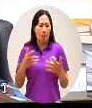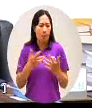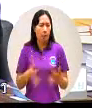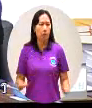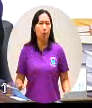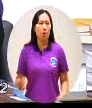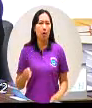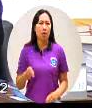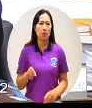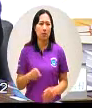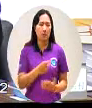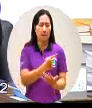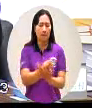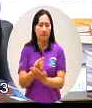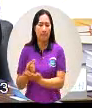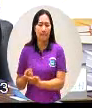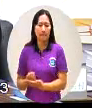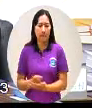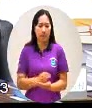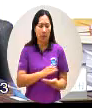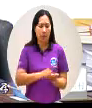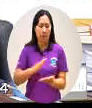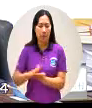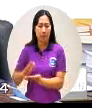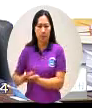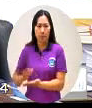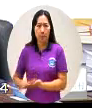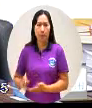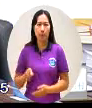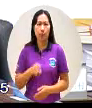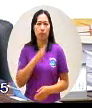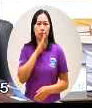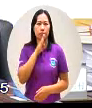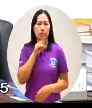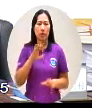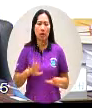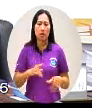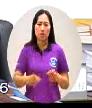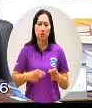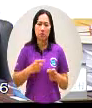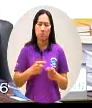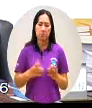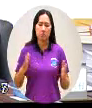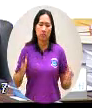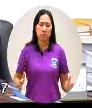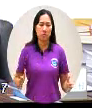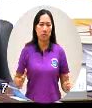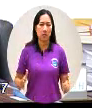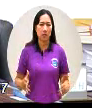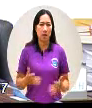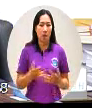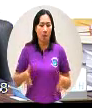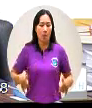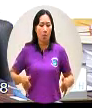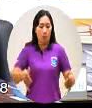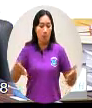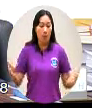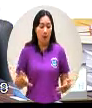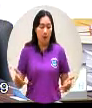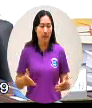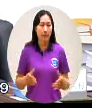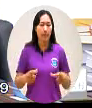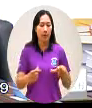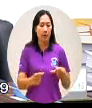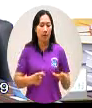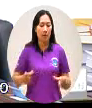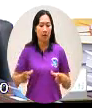是那一项一项来解决啦。我想伫今年来有真多道路的开辟，有公园的开